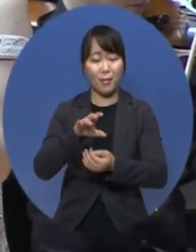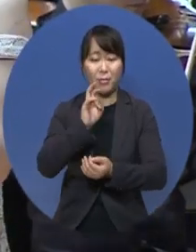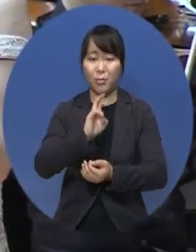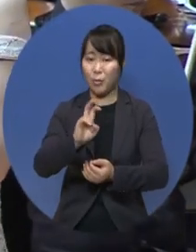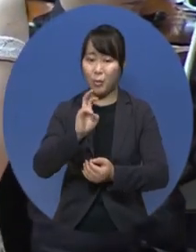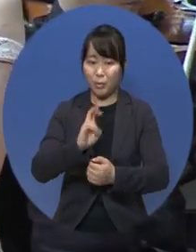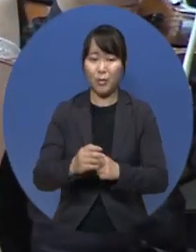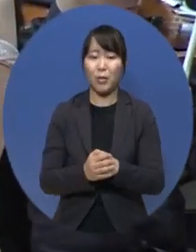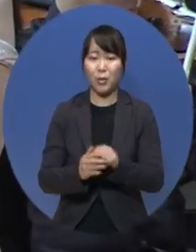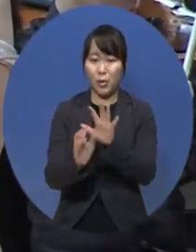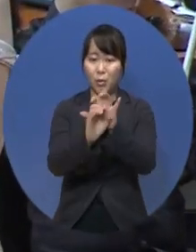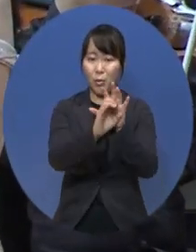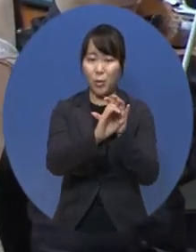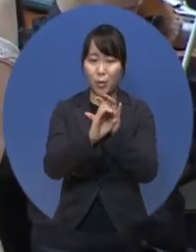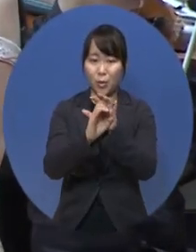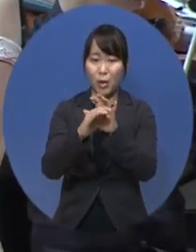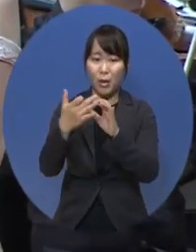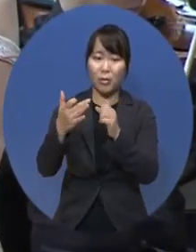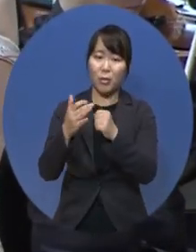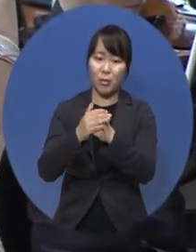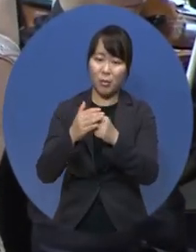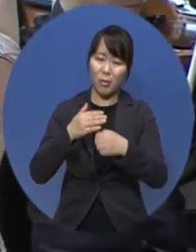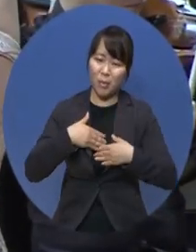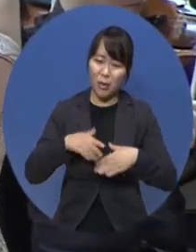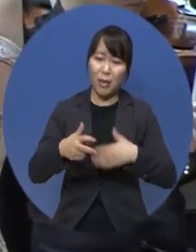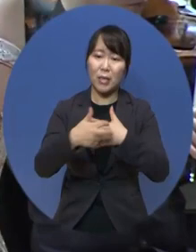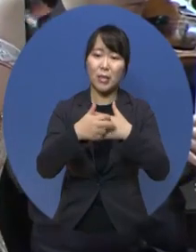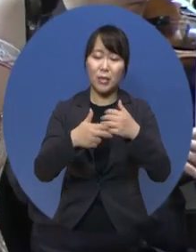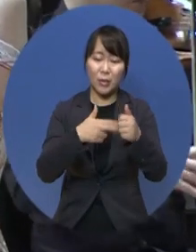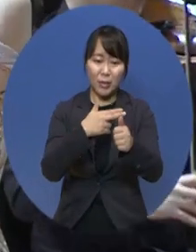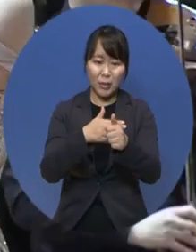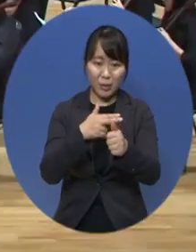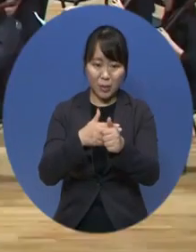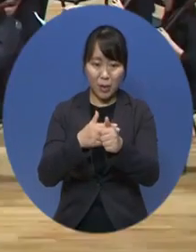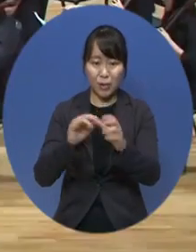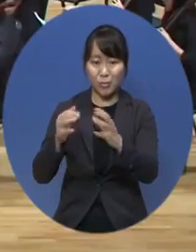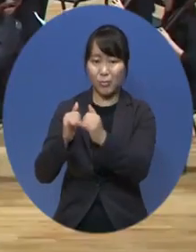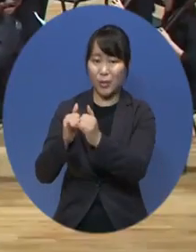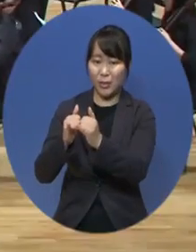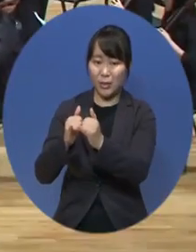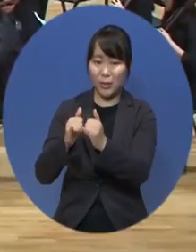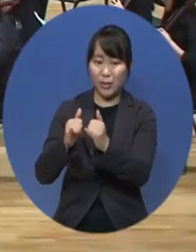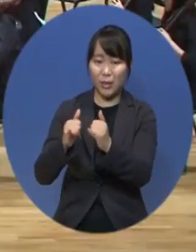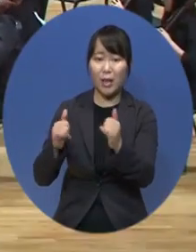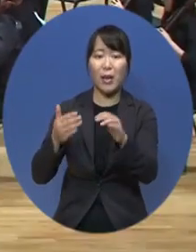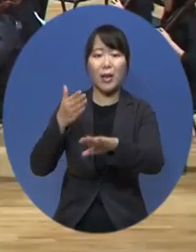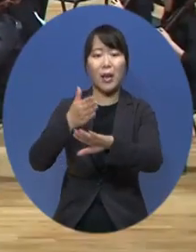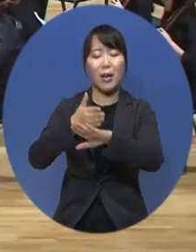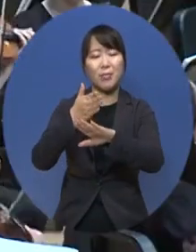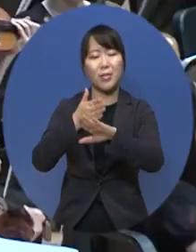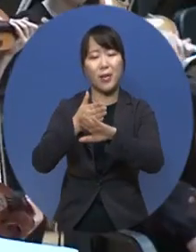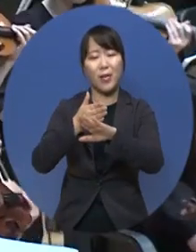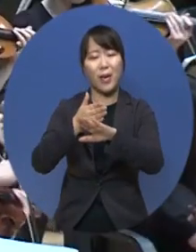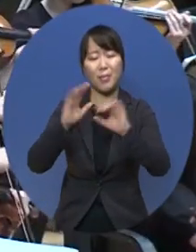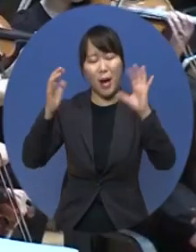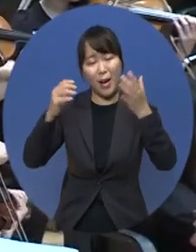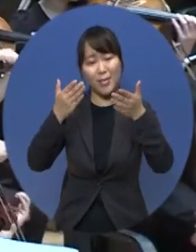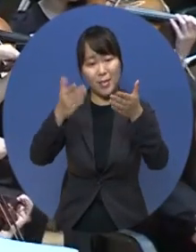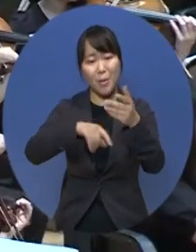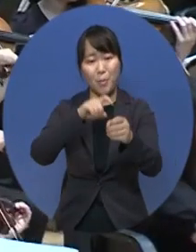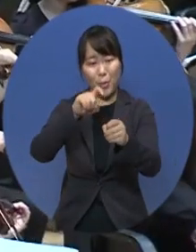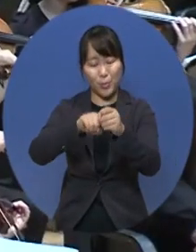공연은 코로나19로 지친 의료진과 국민들에게 감사와 응원을 전하자는